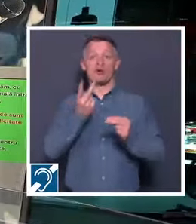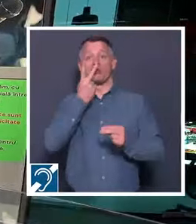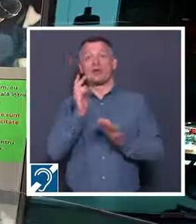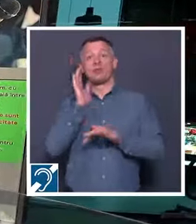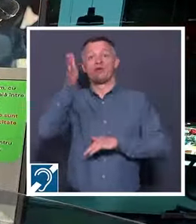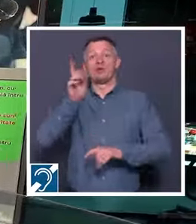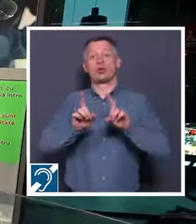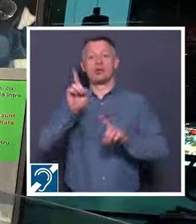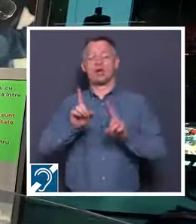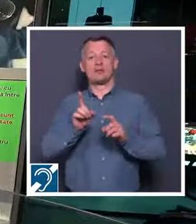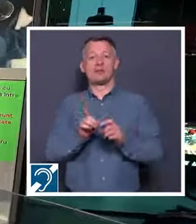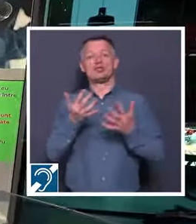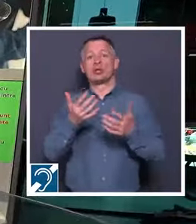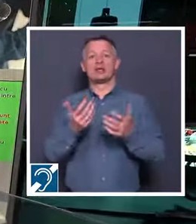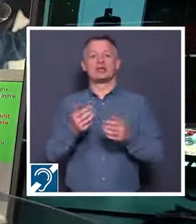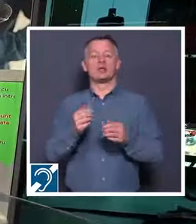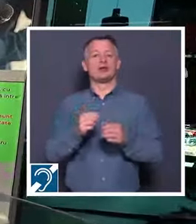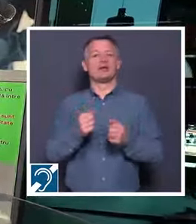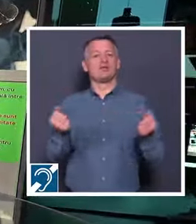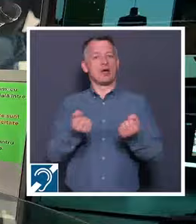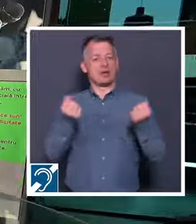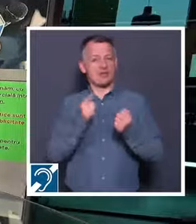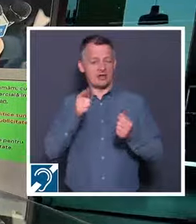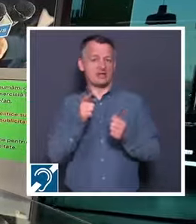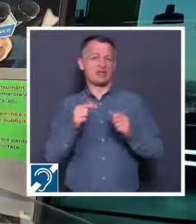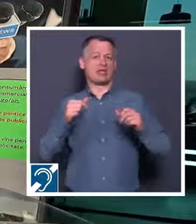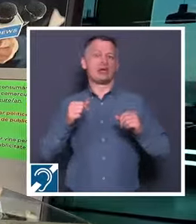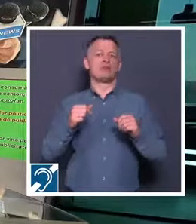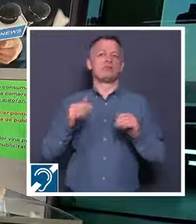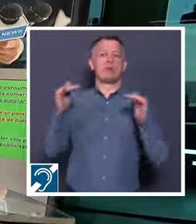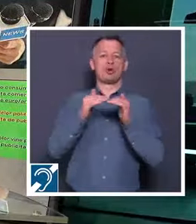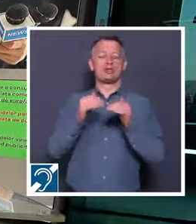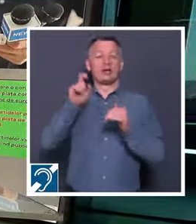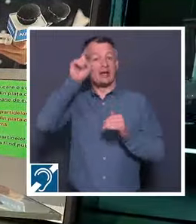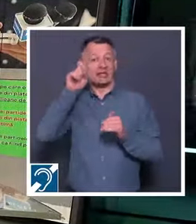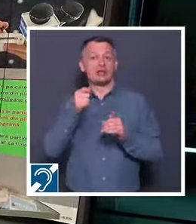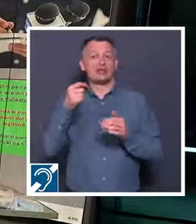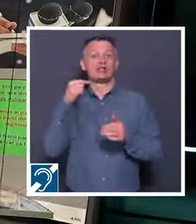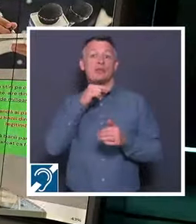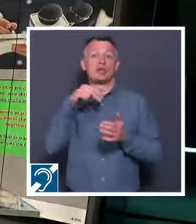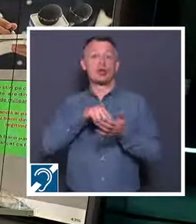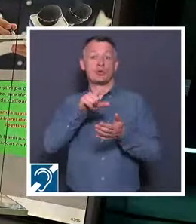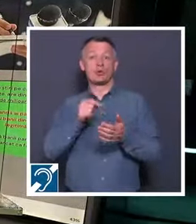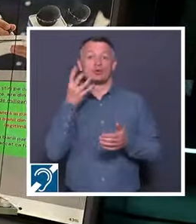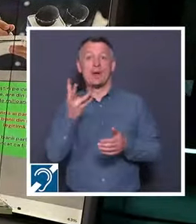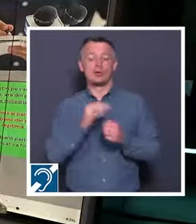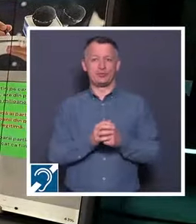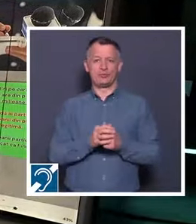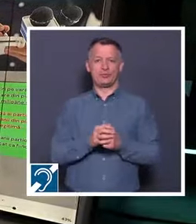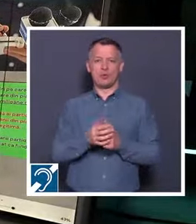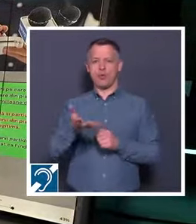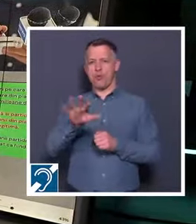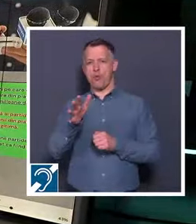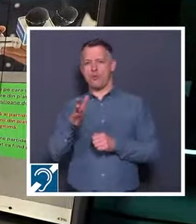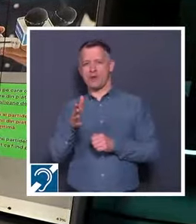dacă avem o și cât de funcțională este democrația noastră, cred că undeva prin decembrie 2024. Și cumva ați